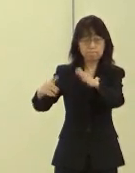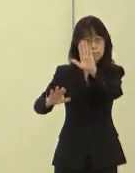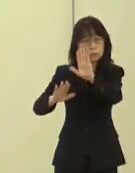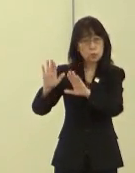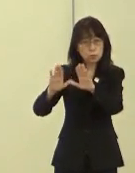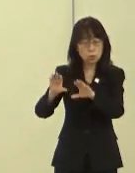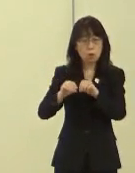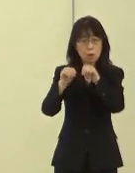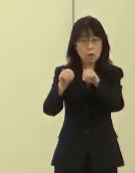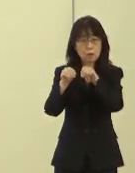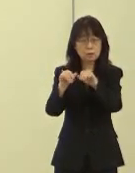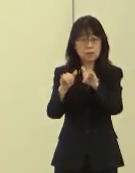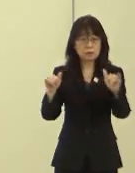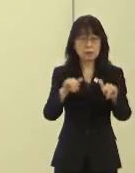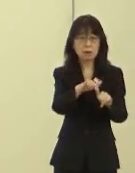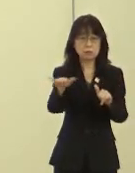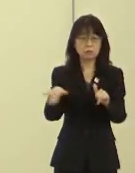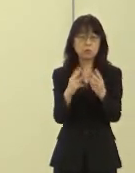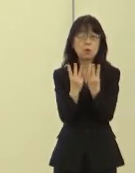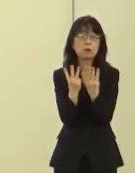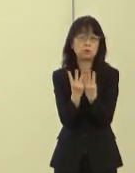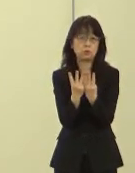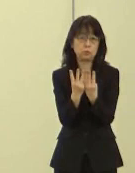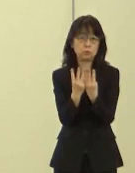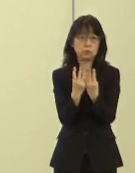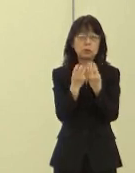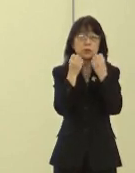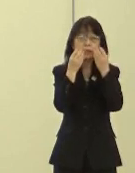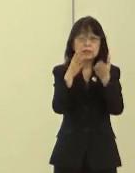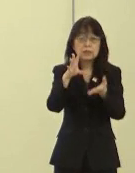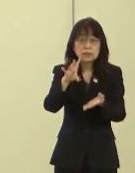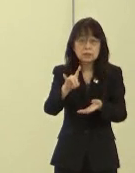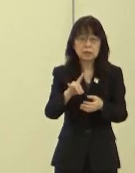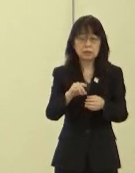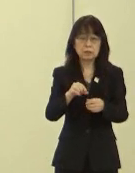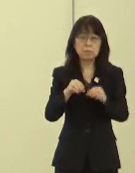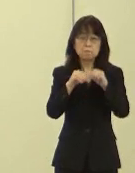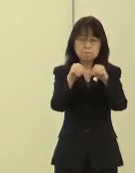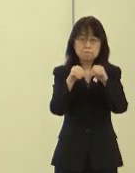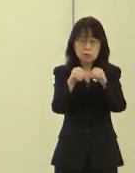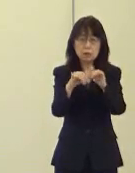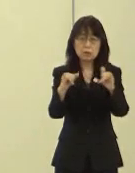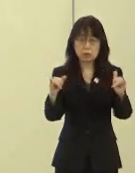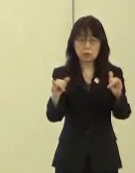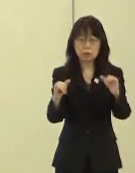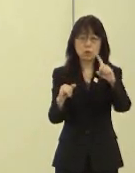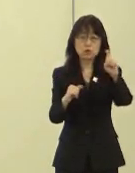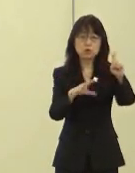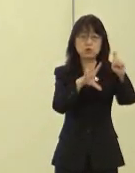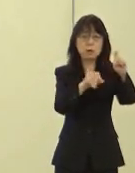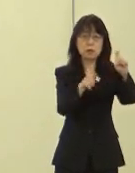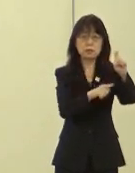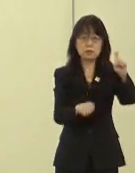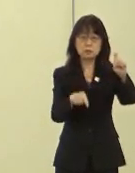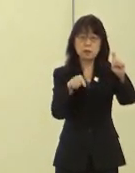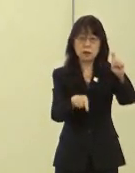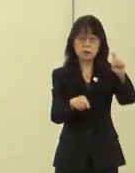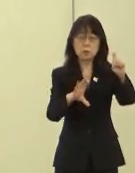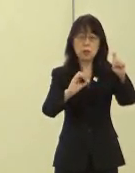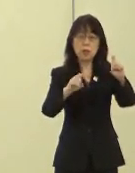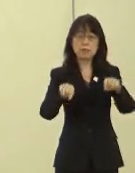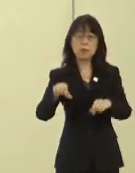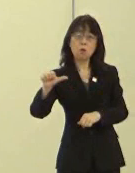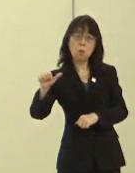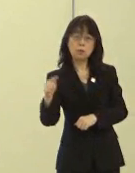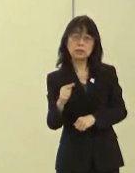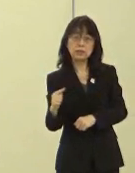染者数の数、あるいは新規感染者数が10万人あたりの 0.5 人程度というところにつきましては、残